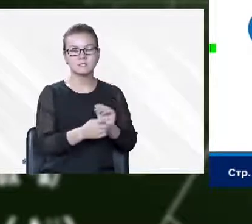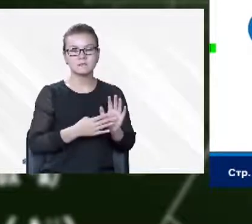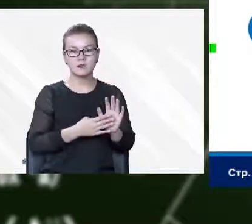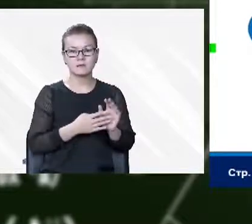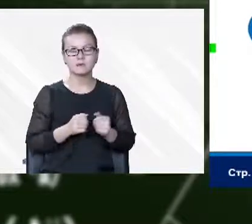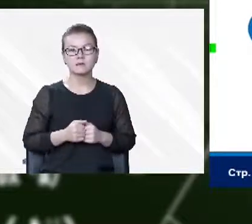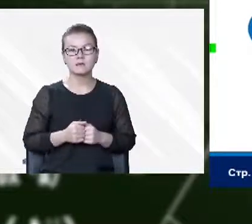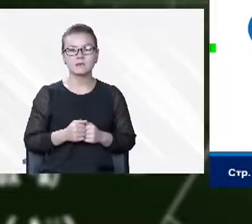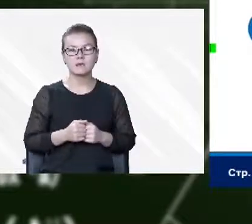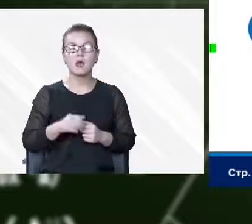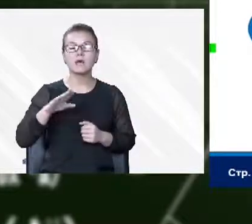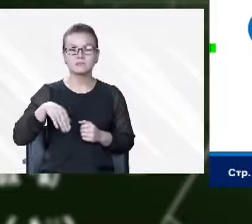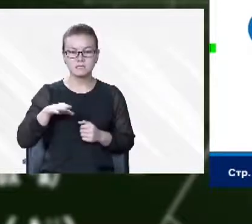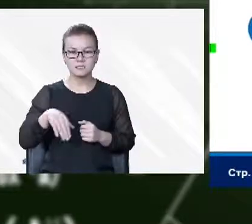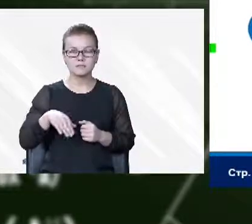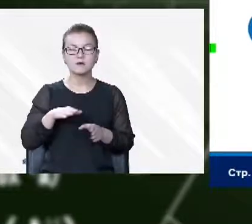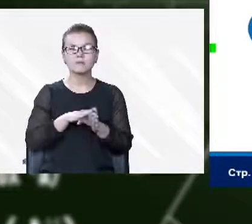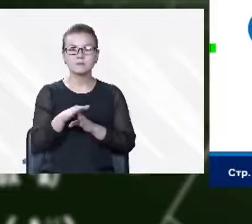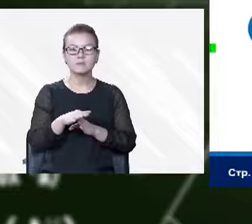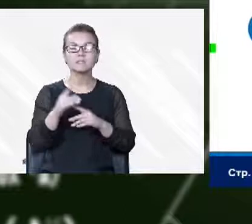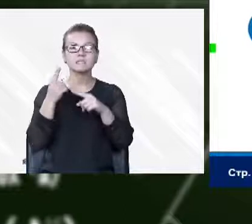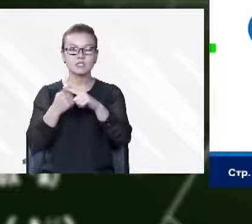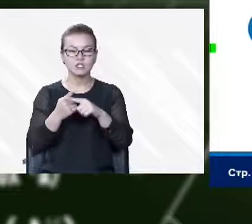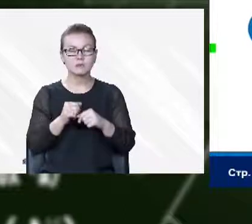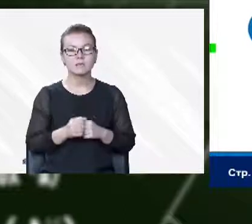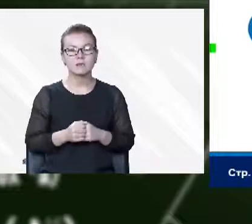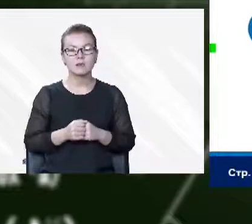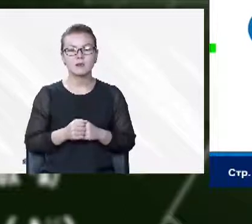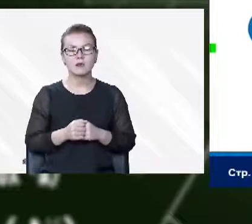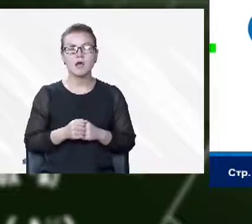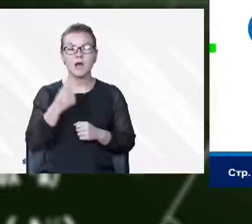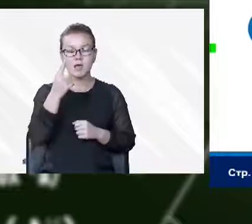2,8. А затем выполнить сложение.